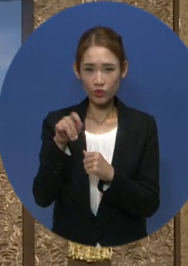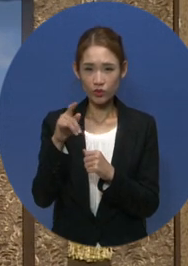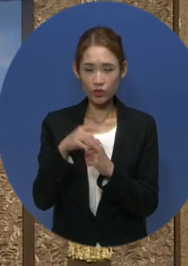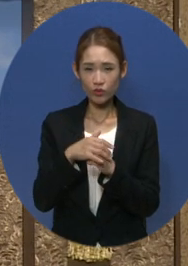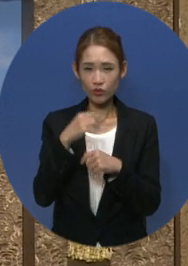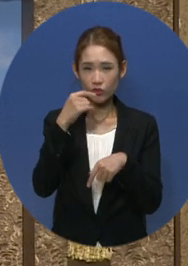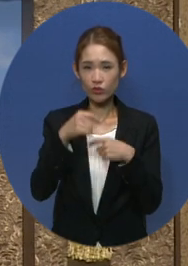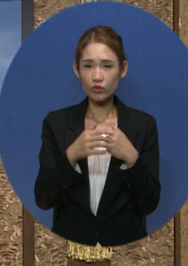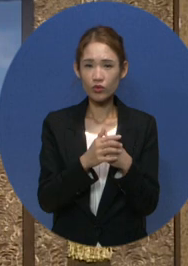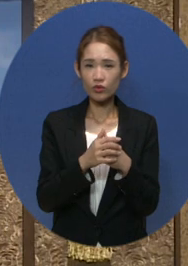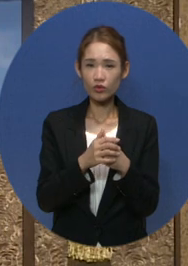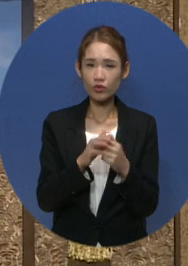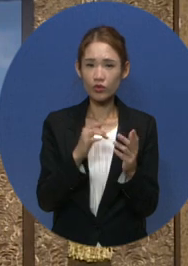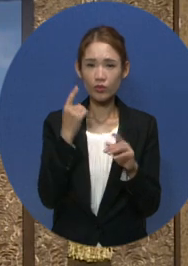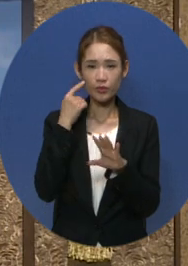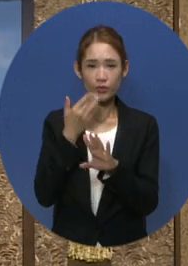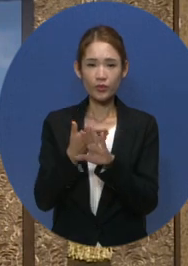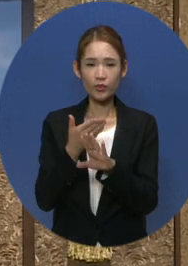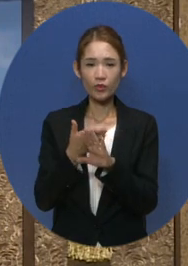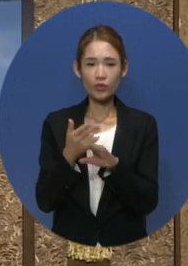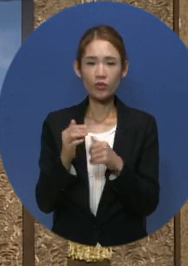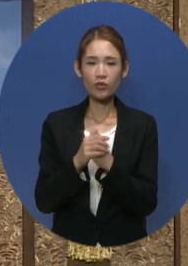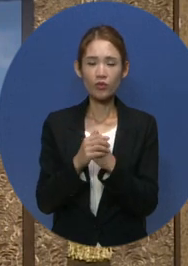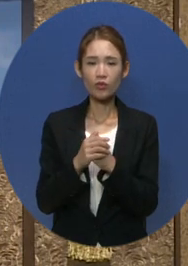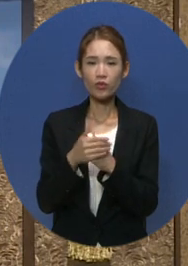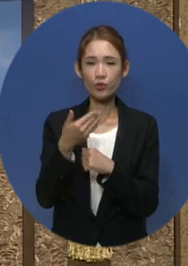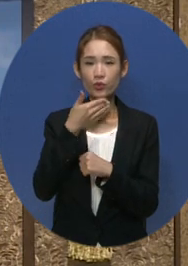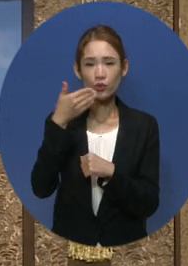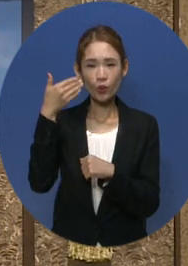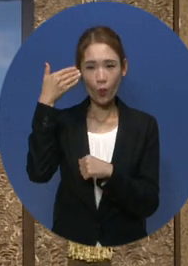농맹인은 이번에 방금 이야기했죠. 네.